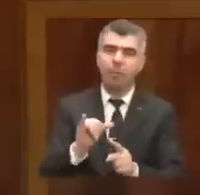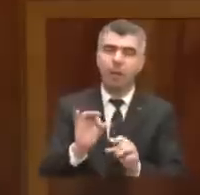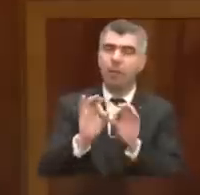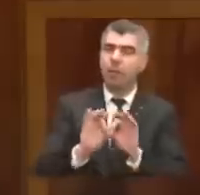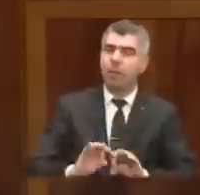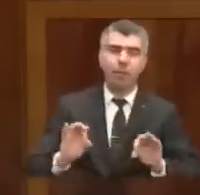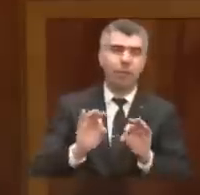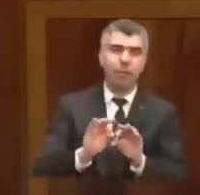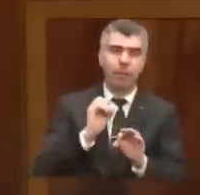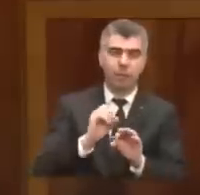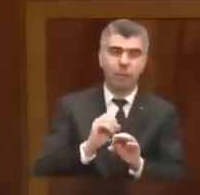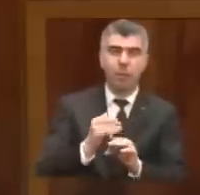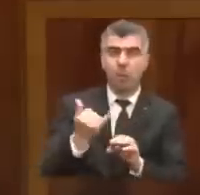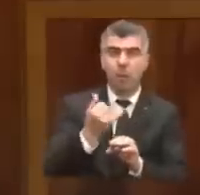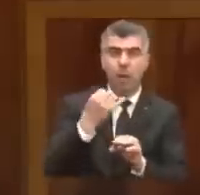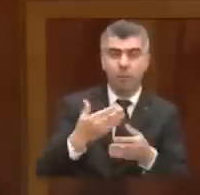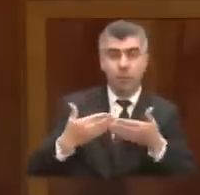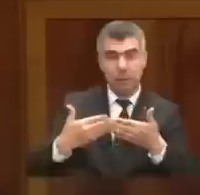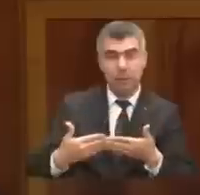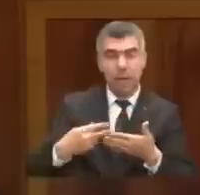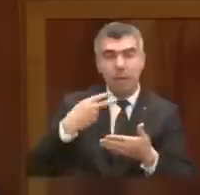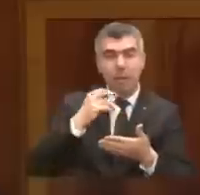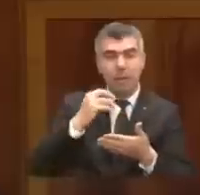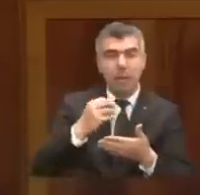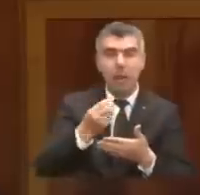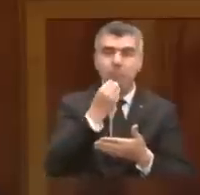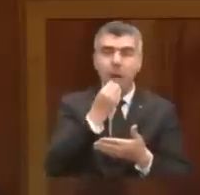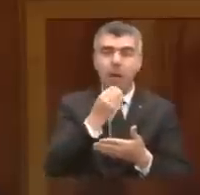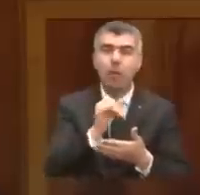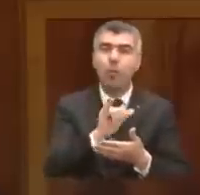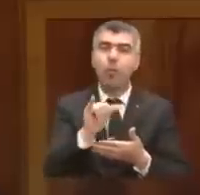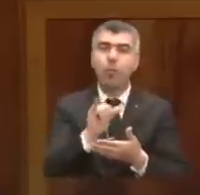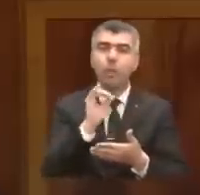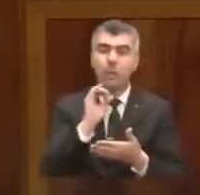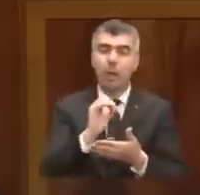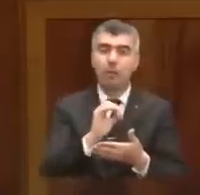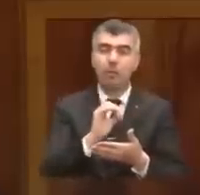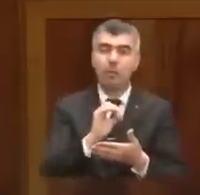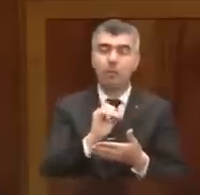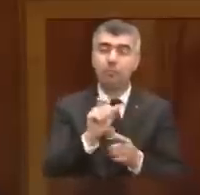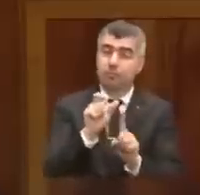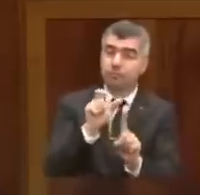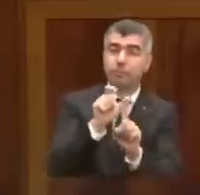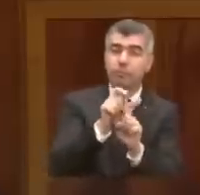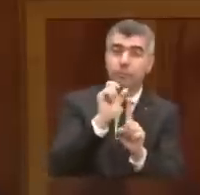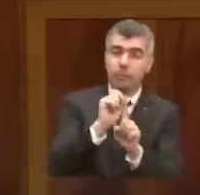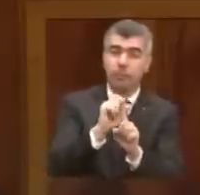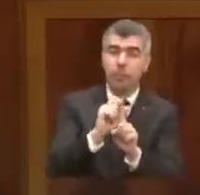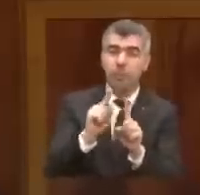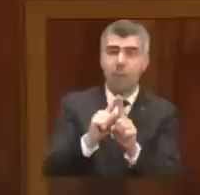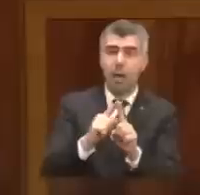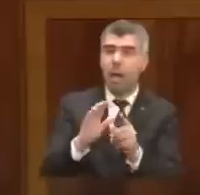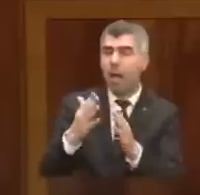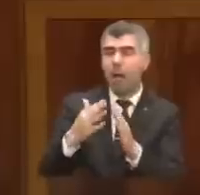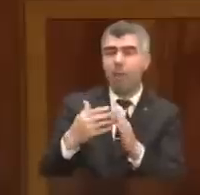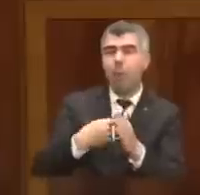عوض الامن الغذائي اصبح اليوم الحديث عن الغداء الامني. بمعنى كنا نخشى على بطوننا من الجوع،